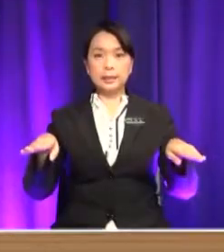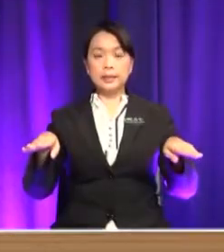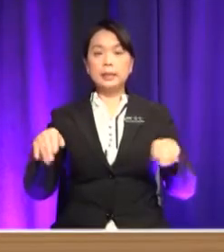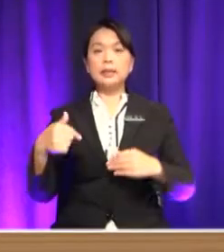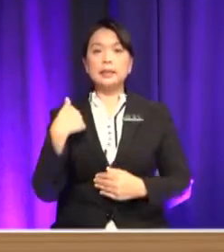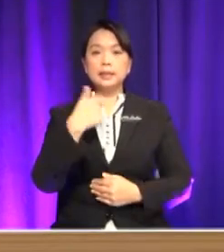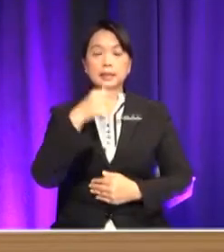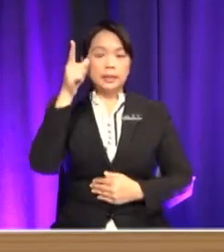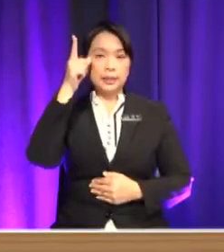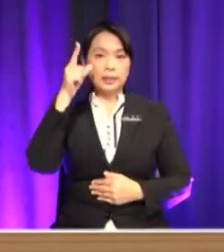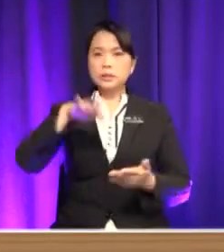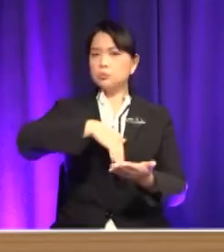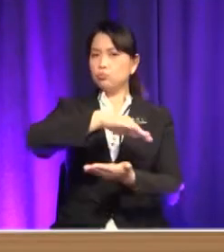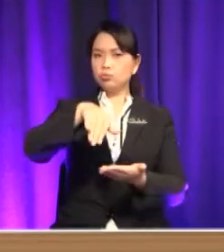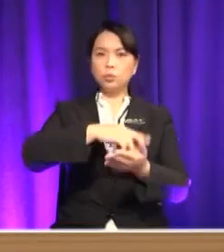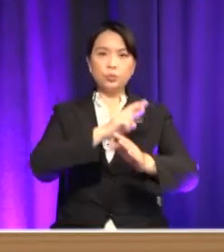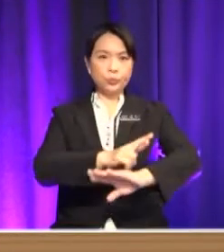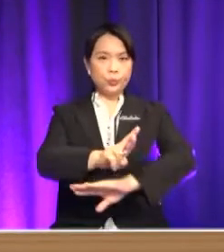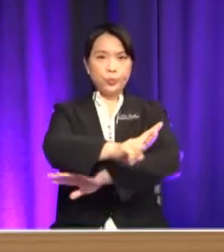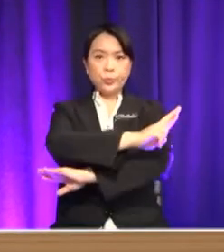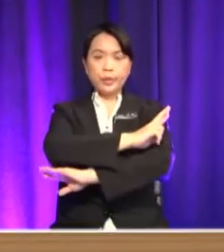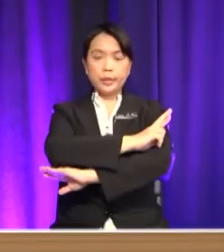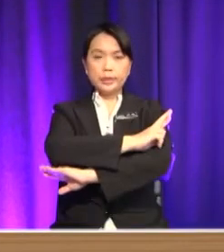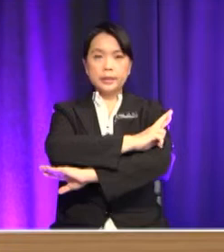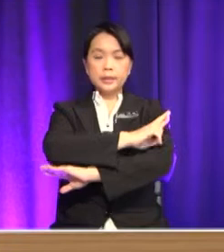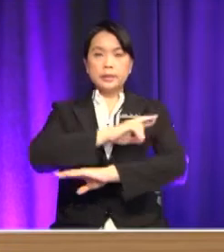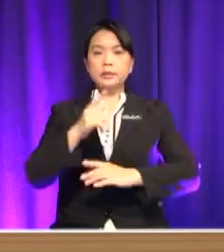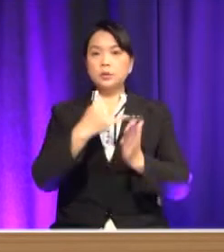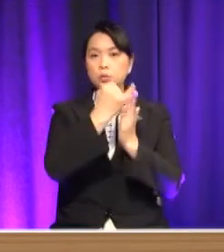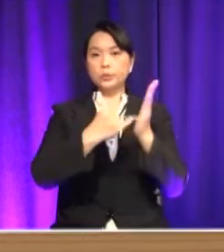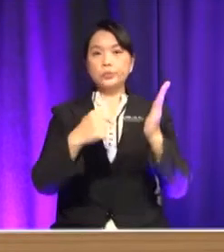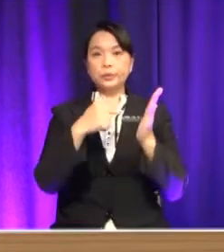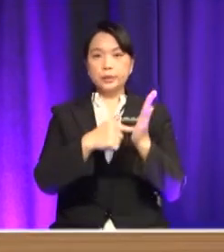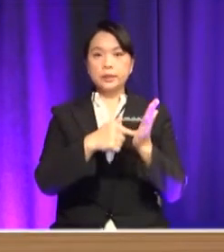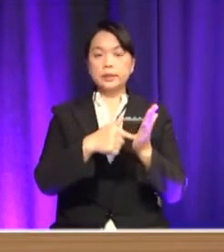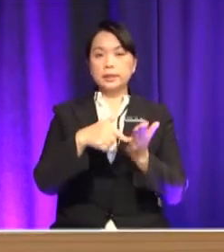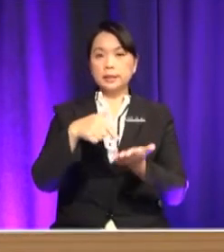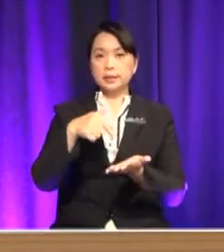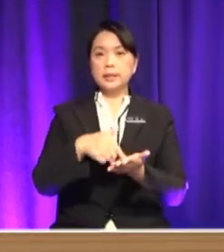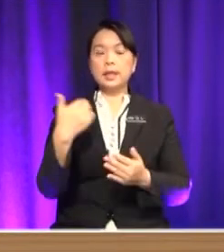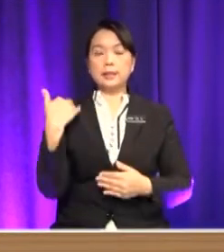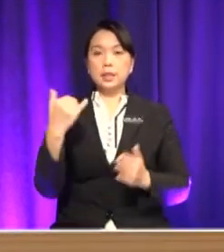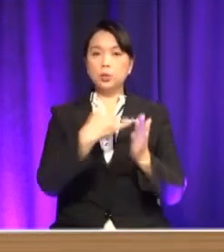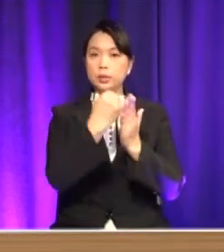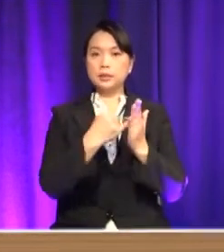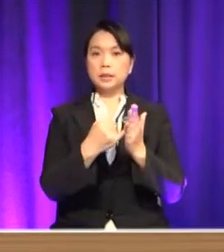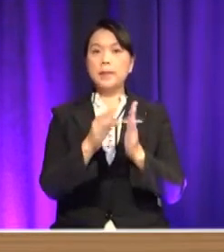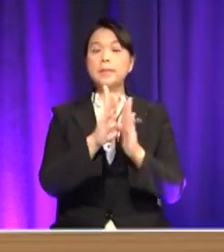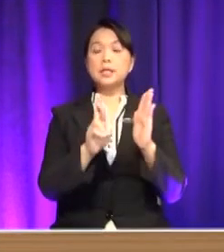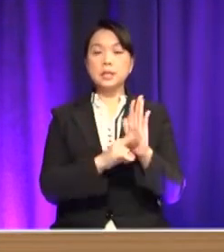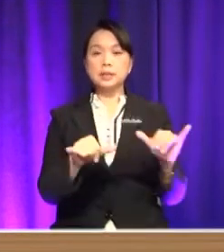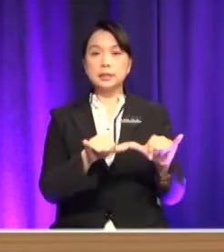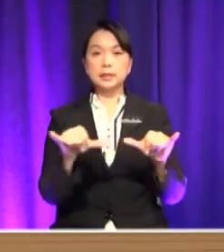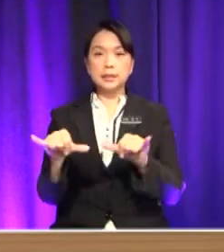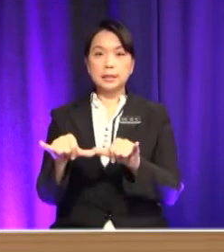punya keseluruhan ruang pada pelan lantai. Okey, lukisan ini adalah lukisan berskala. Pada pelan lantai ini akan